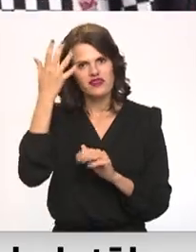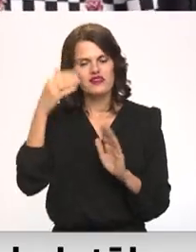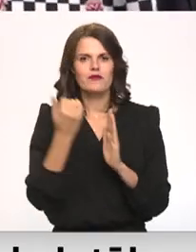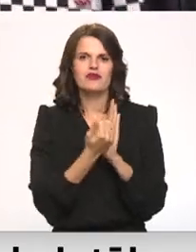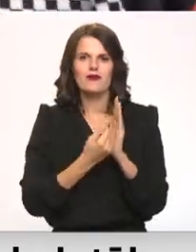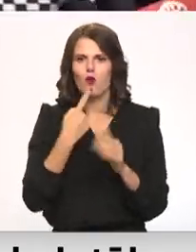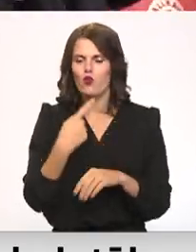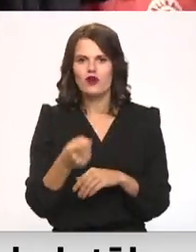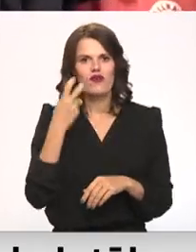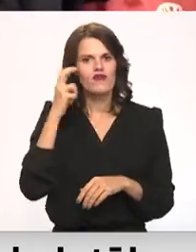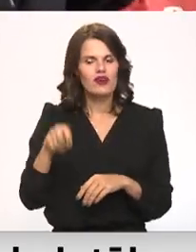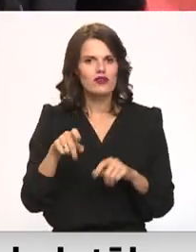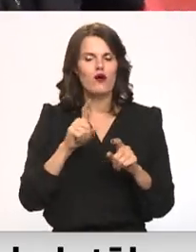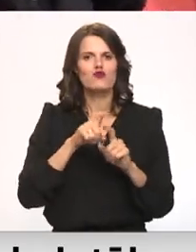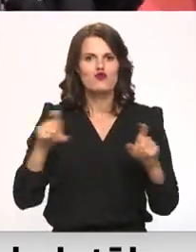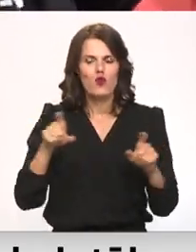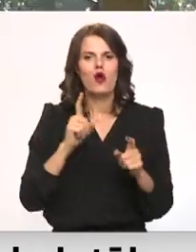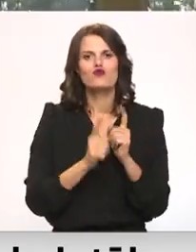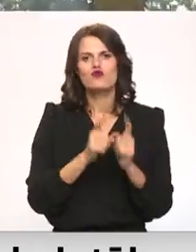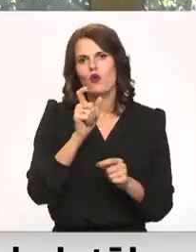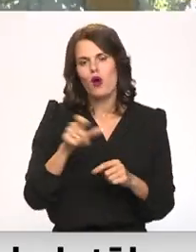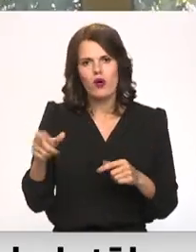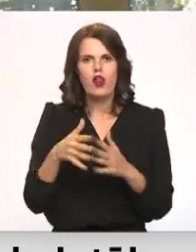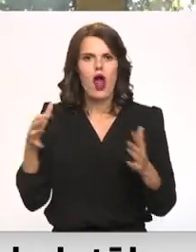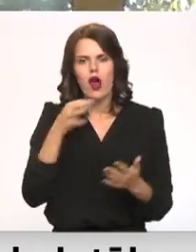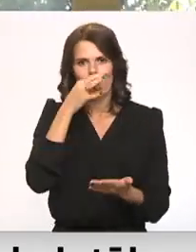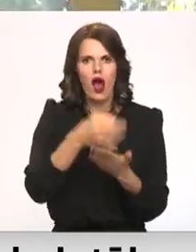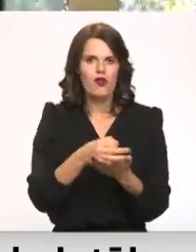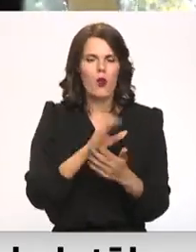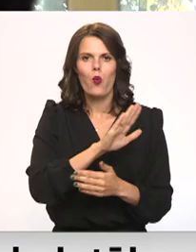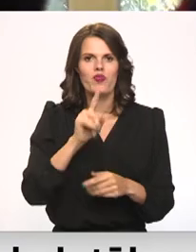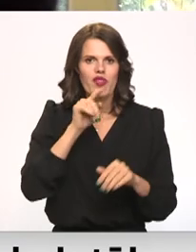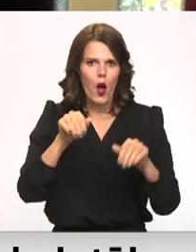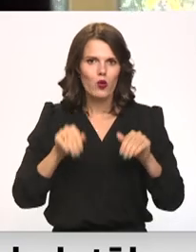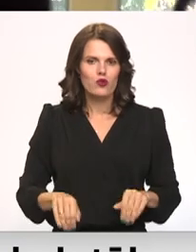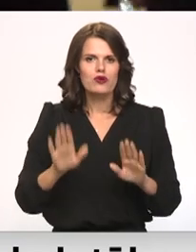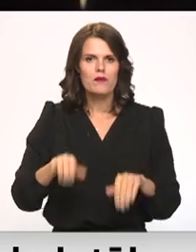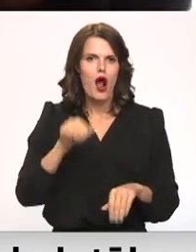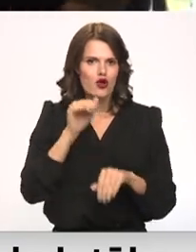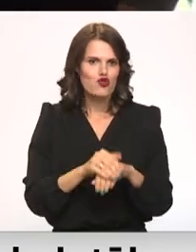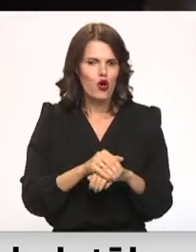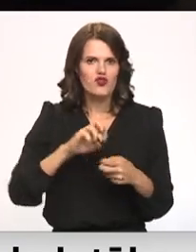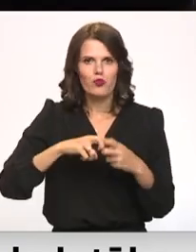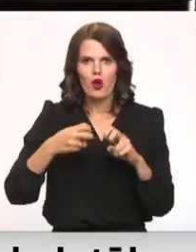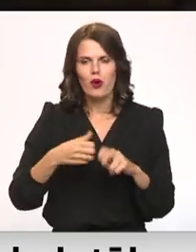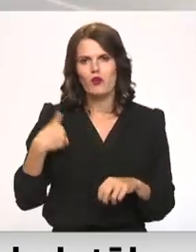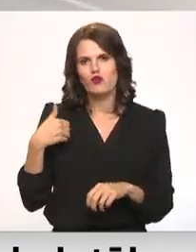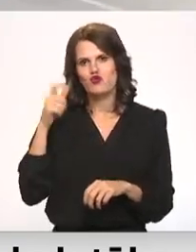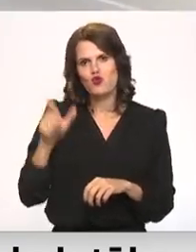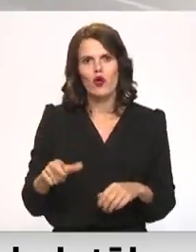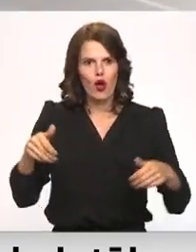nosakot vecāku, skolotāju, skolu, tehnisko darbinieku lielāko atbildību un neklusēt par konstatētām problēmām skolēna